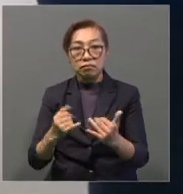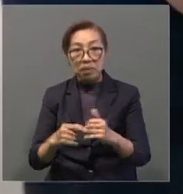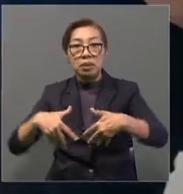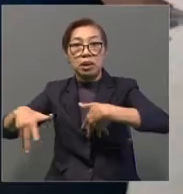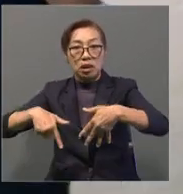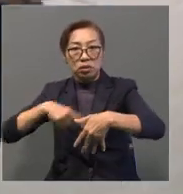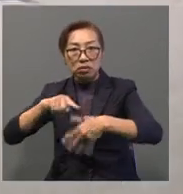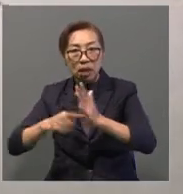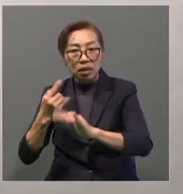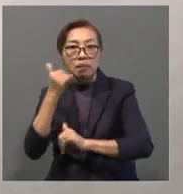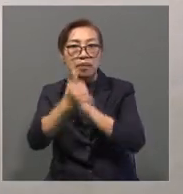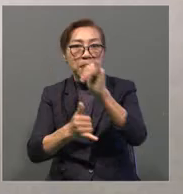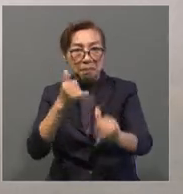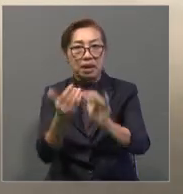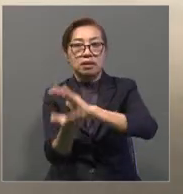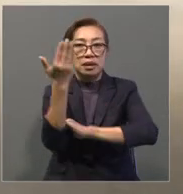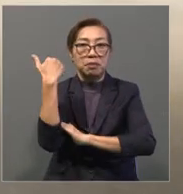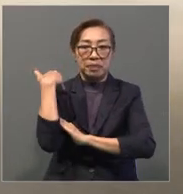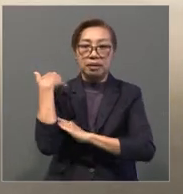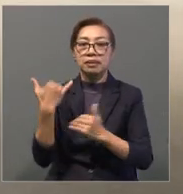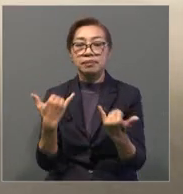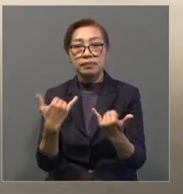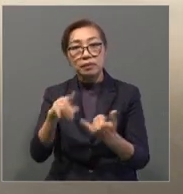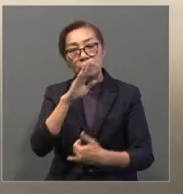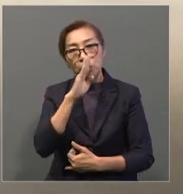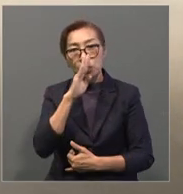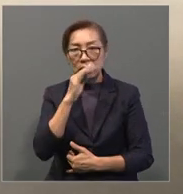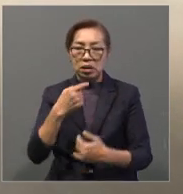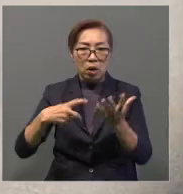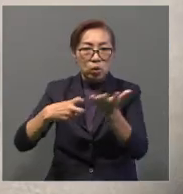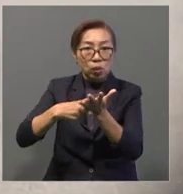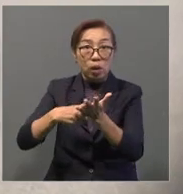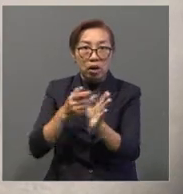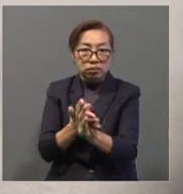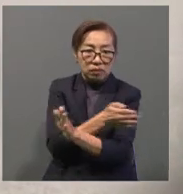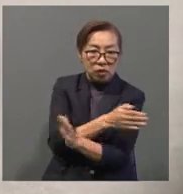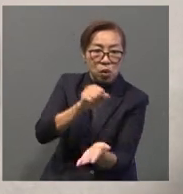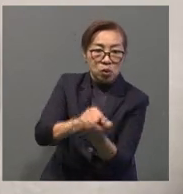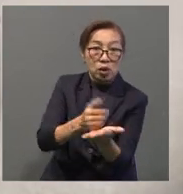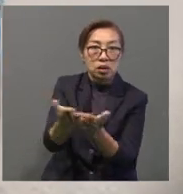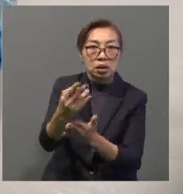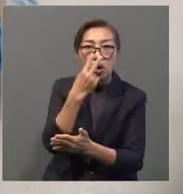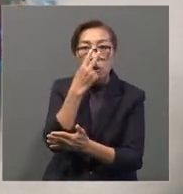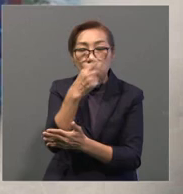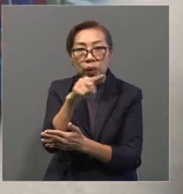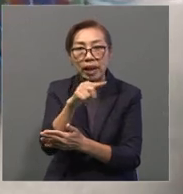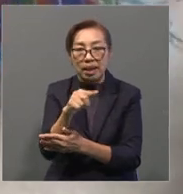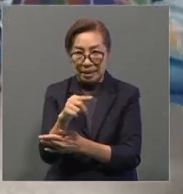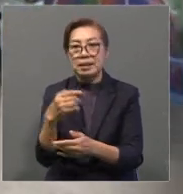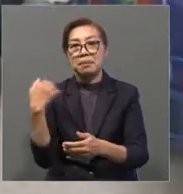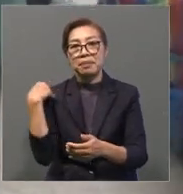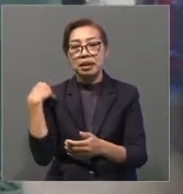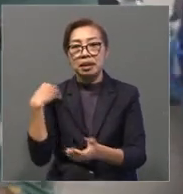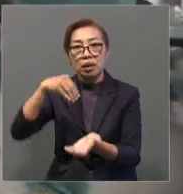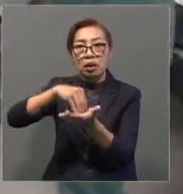เริ่มมาใช้บริการกันตั้งแต่ช่วงเช้าแล้วเพราะฉะนั้นค่ะการที่จะสำรองที่นั่งล่วงหน้าเนี่ยนะคะลองไปเข้าไปดาวน์โหลดแอพพลิเคชัน